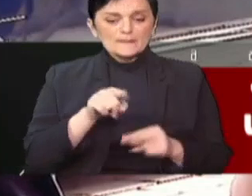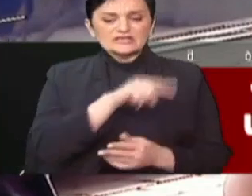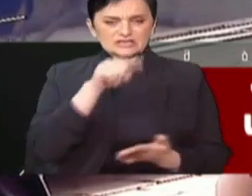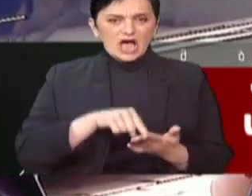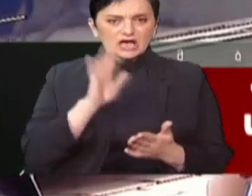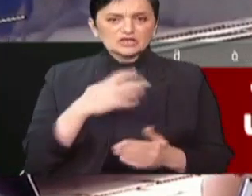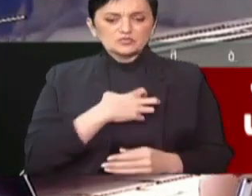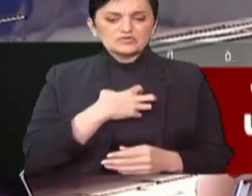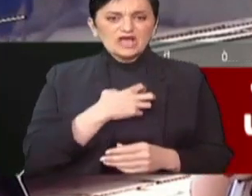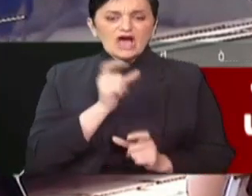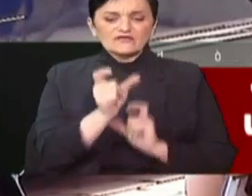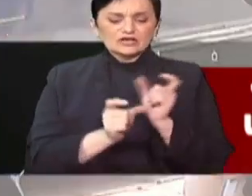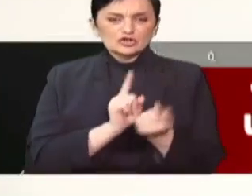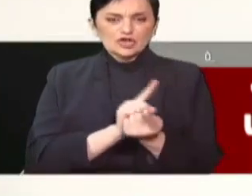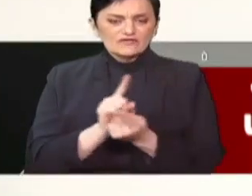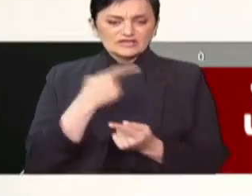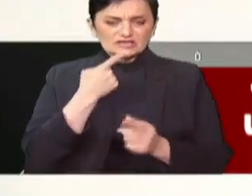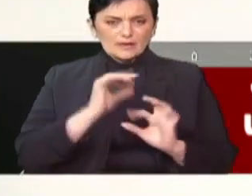იქნება მთავარი აქცენტები შეხვედრებში.